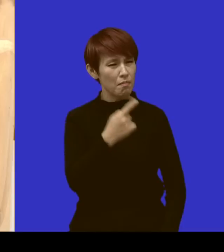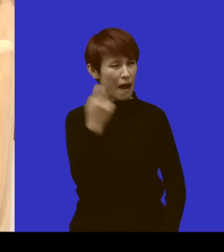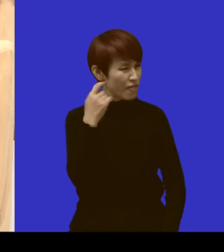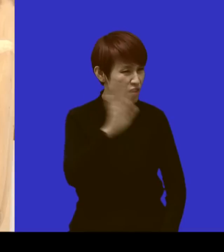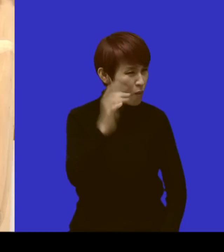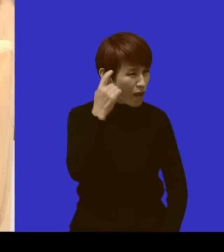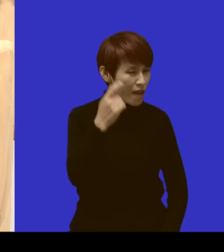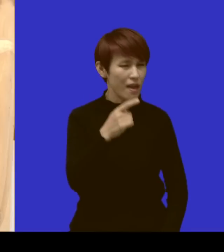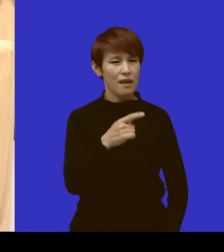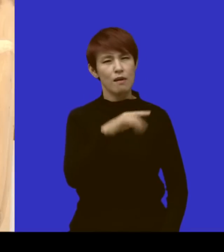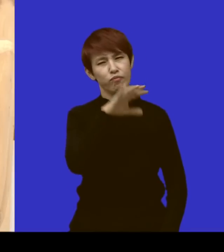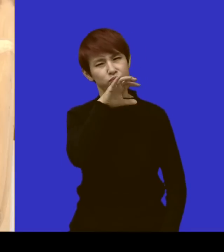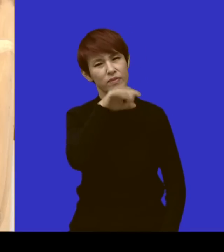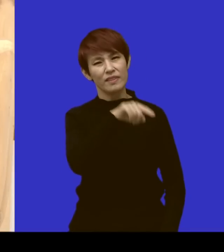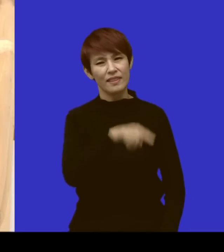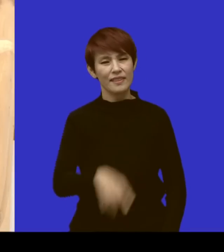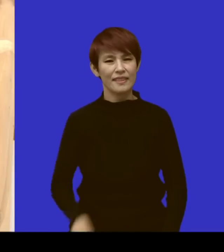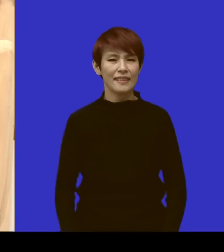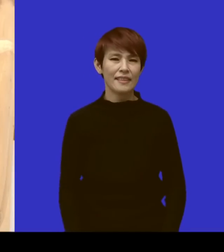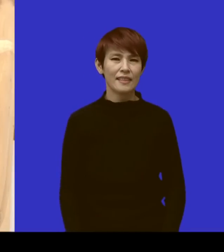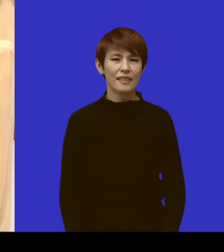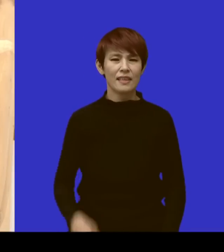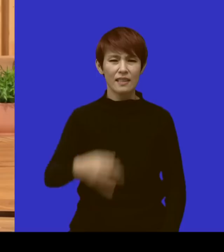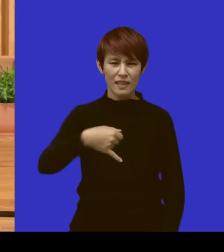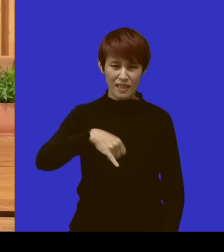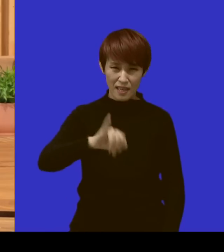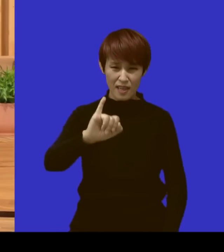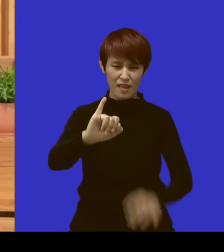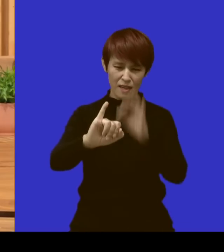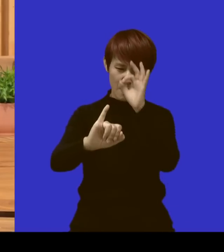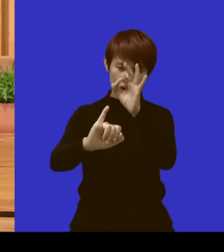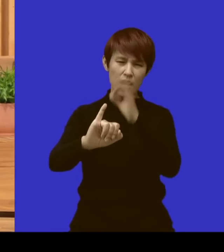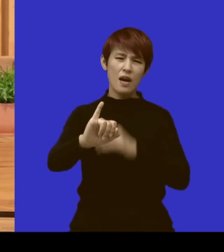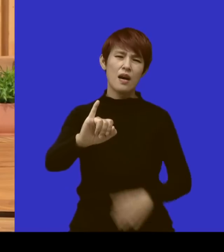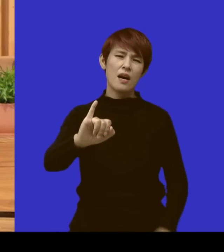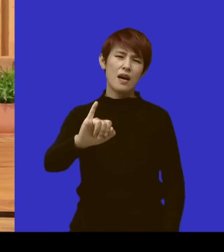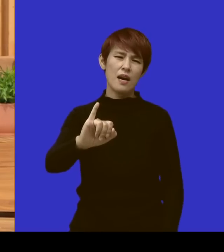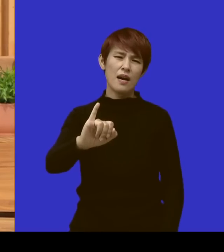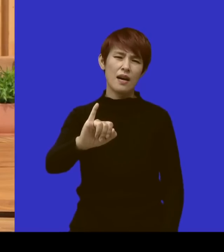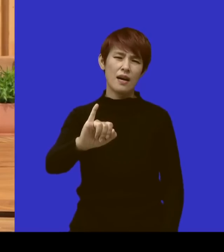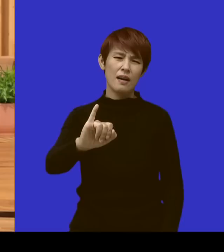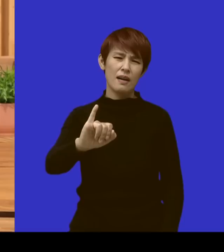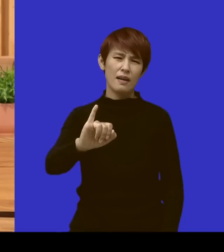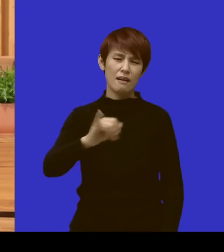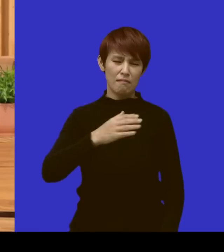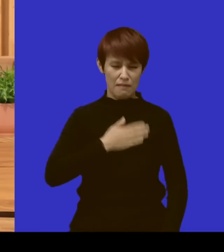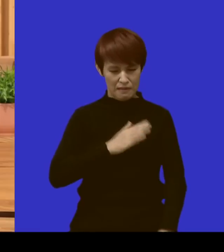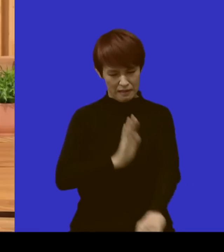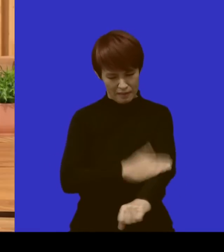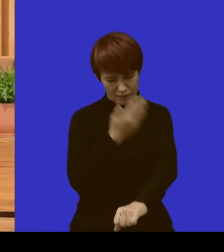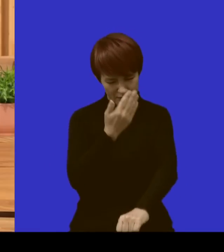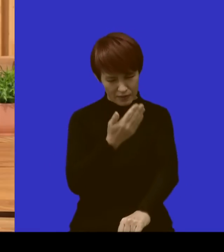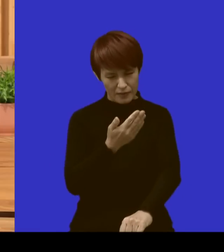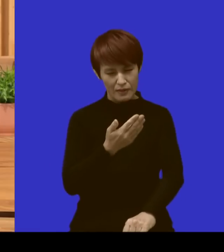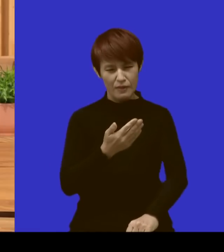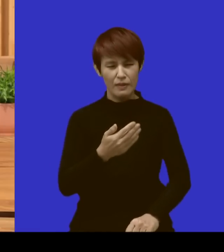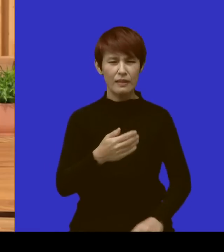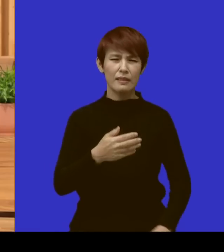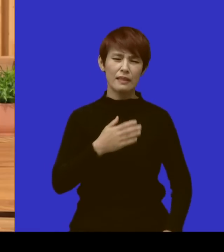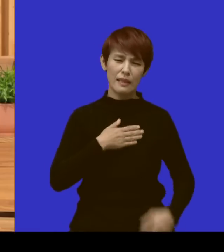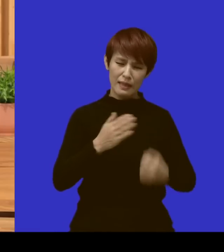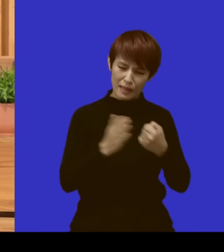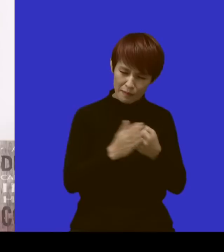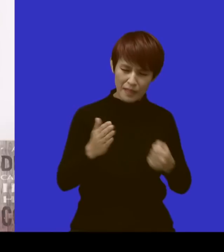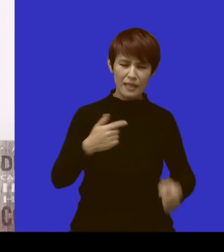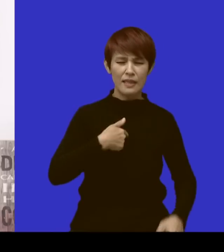되잖아요. 네, 네. 그 근데 말이 특히 이제 그 아픈 아이를 보면서 서로 음. 자책도 하고, 네, 네. 이 모든 상황이 내